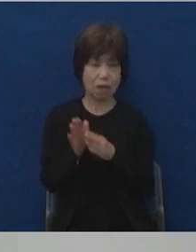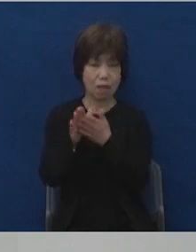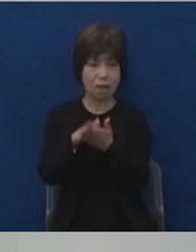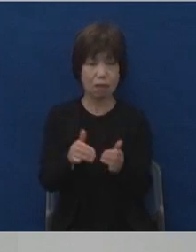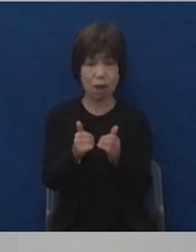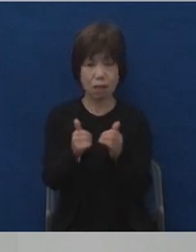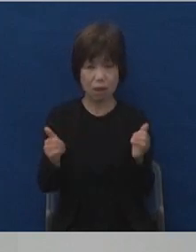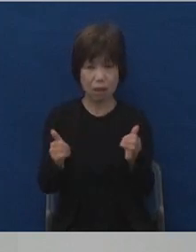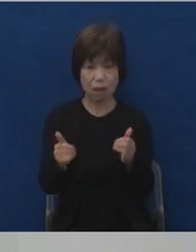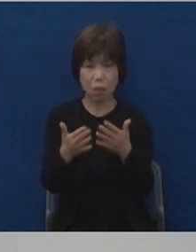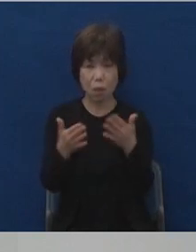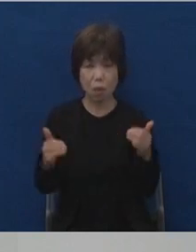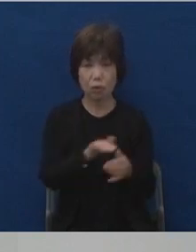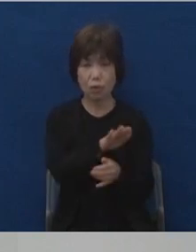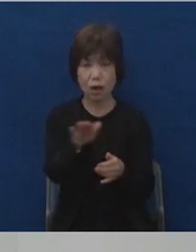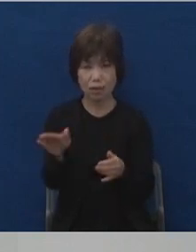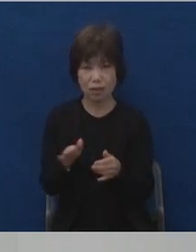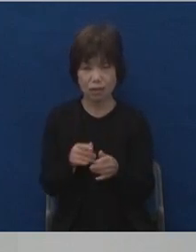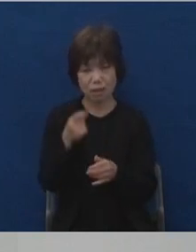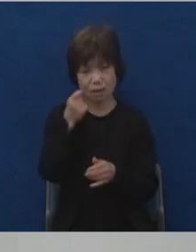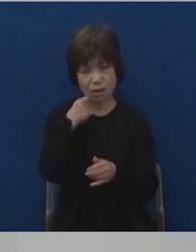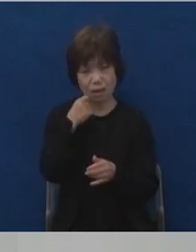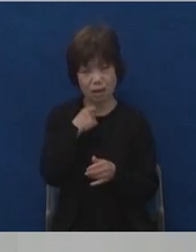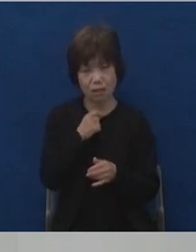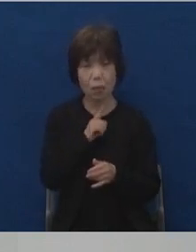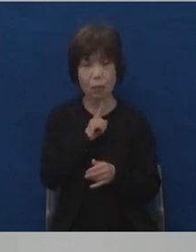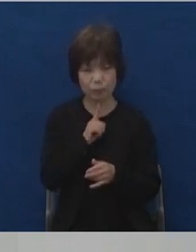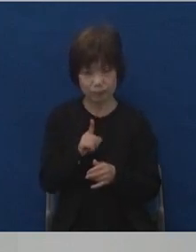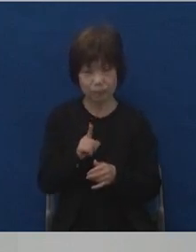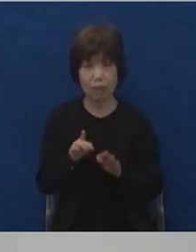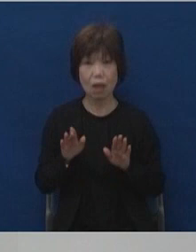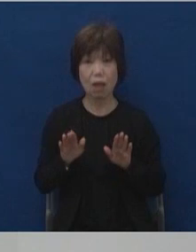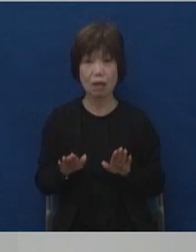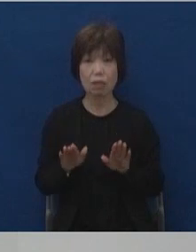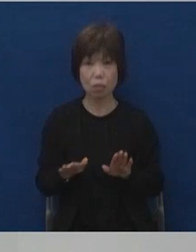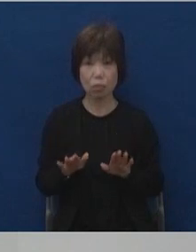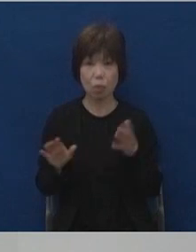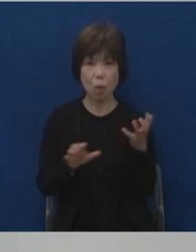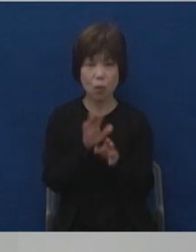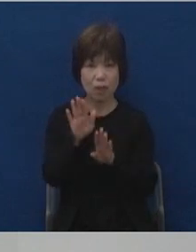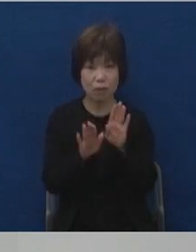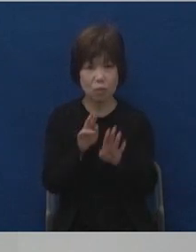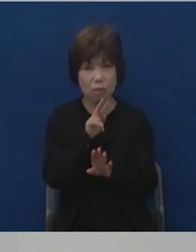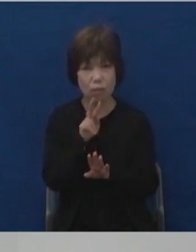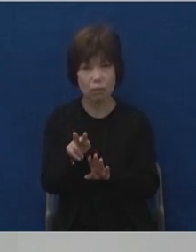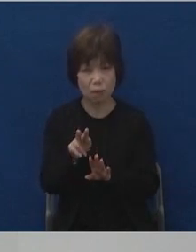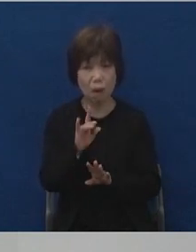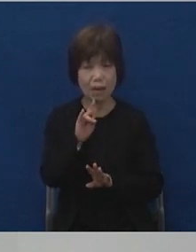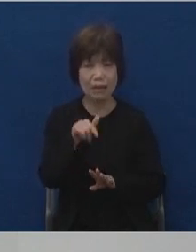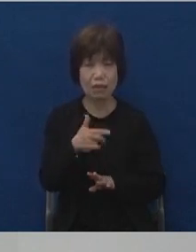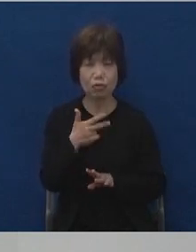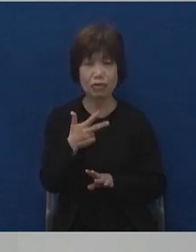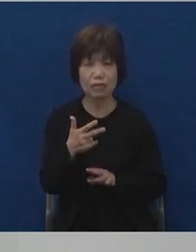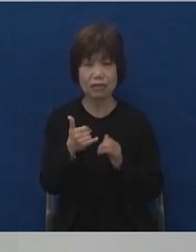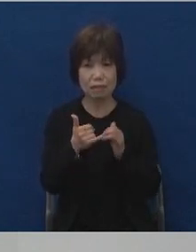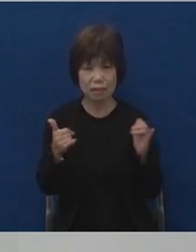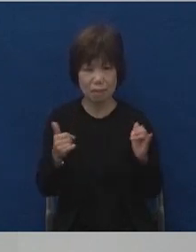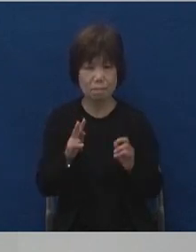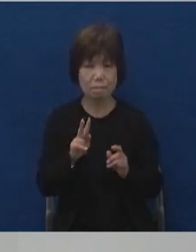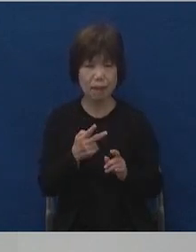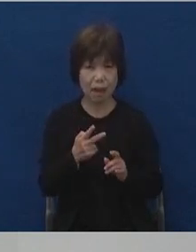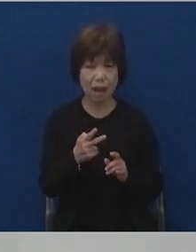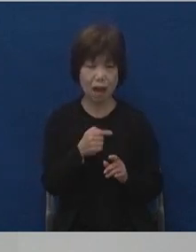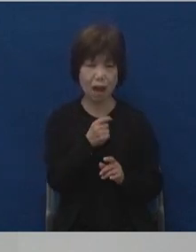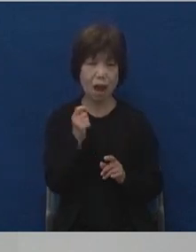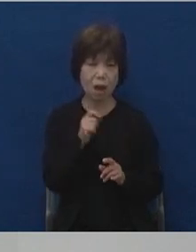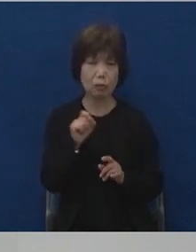に哀悼の意を表します。現状の惨状を見るに、キーウ市民をはじめとするウクライナ国民の